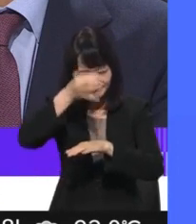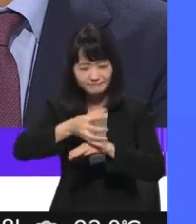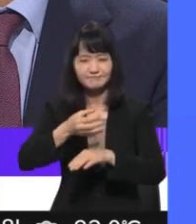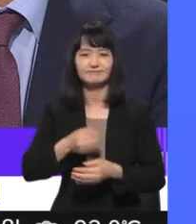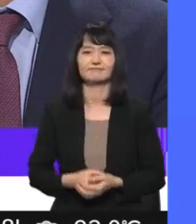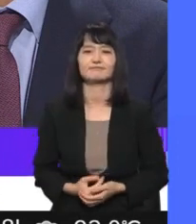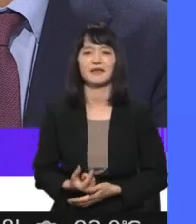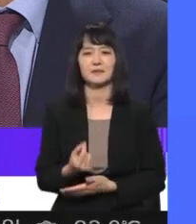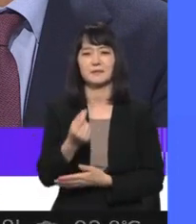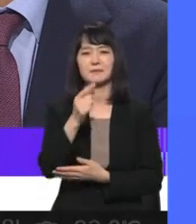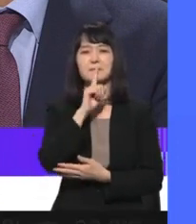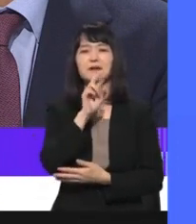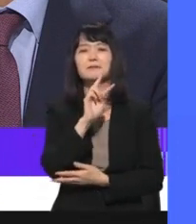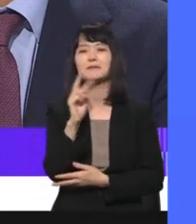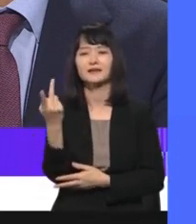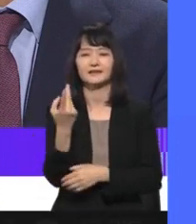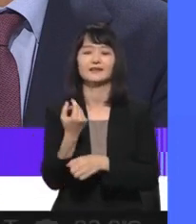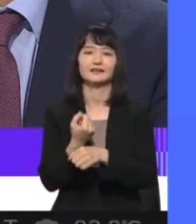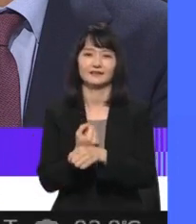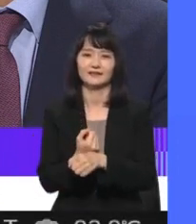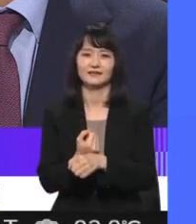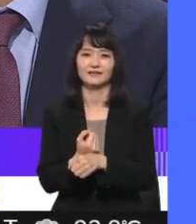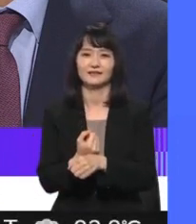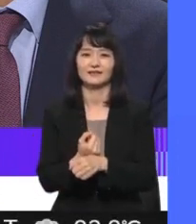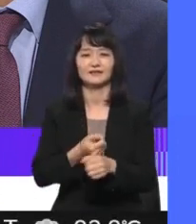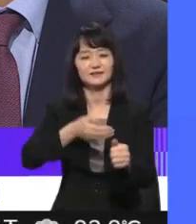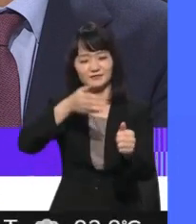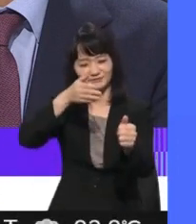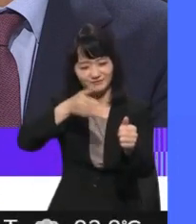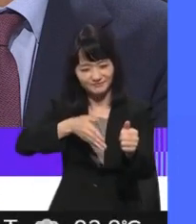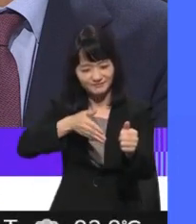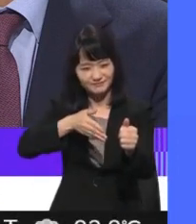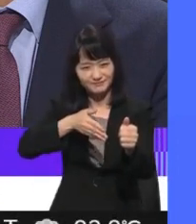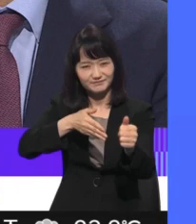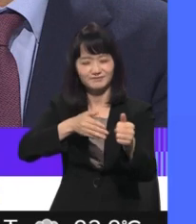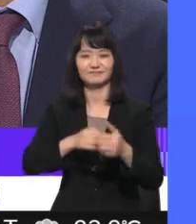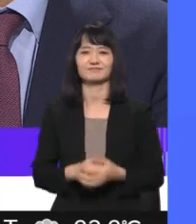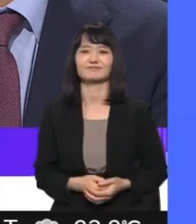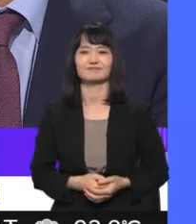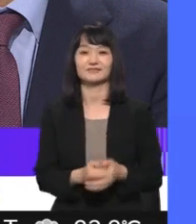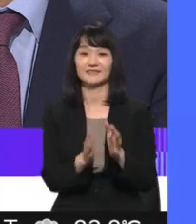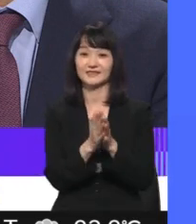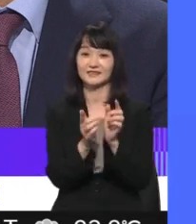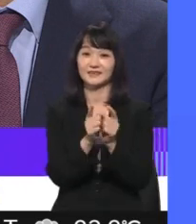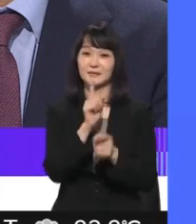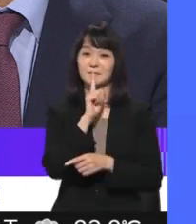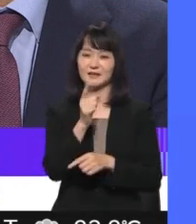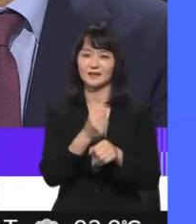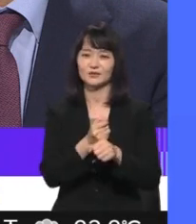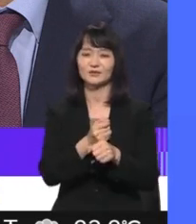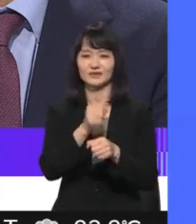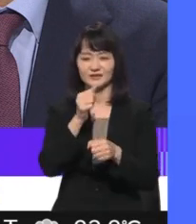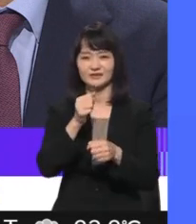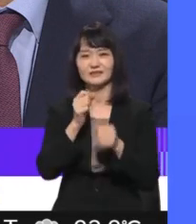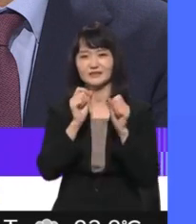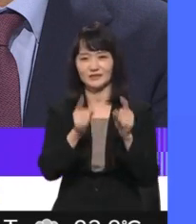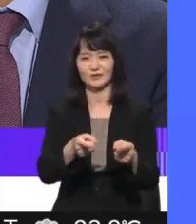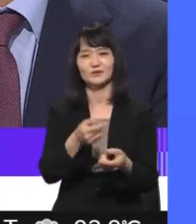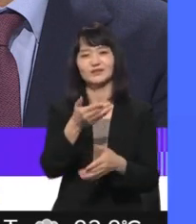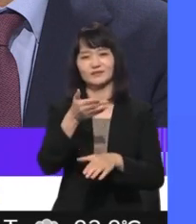빨리 정정 해야 되겠다고 해서 좀 부탁 이라는 이렇게 직접 말아주는 기회를 지어 더 것 같습니다 예